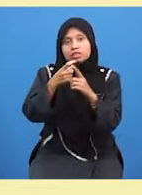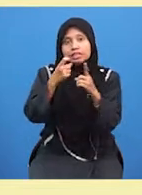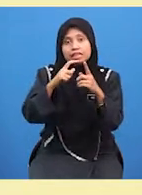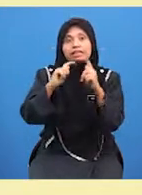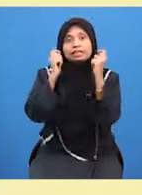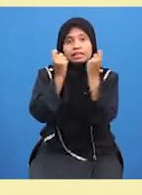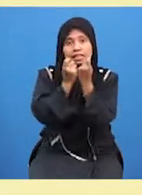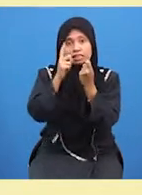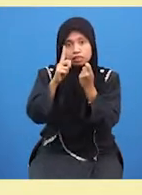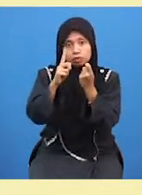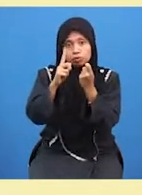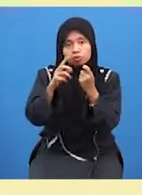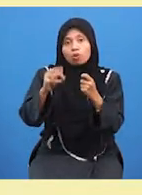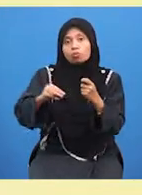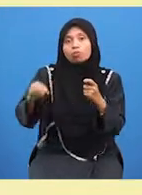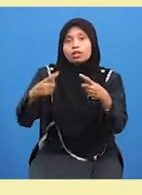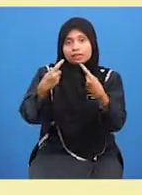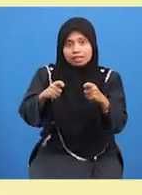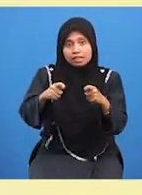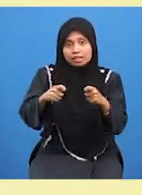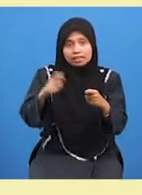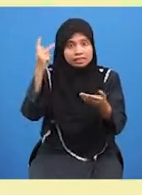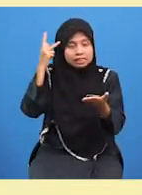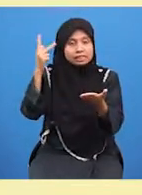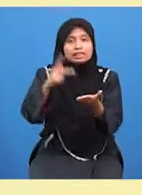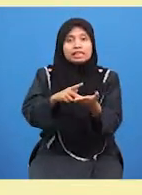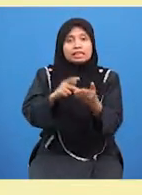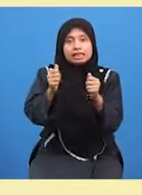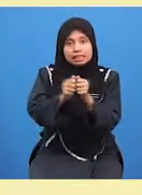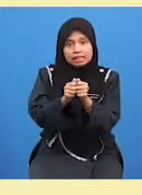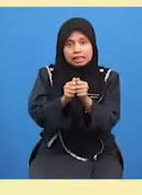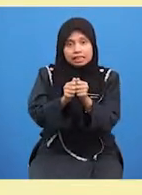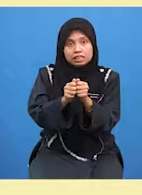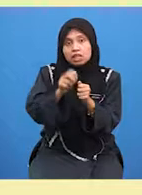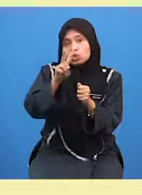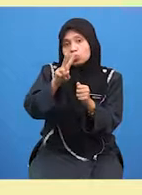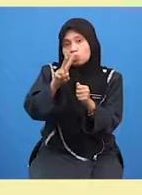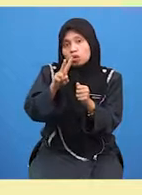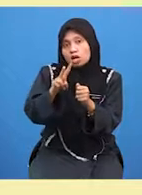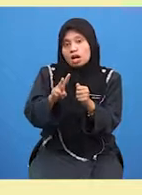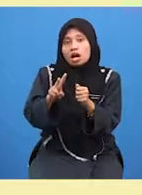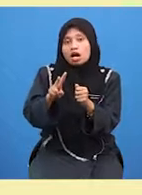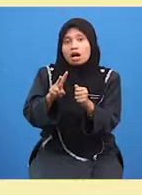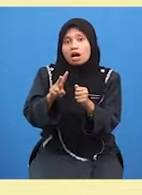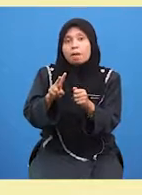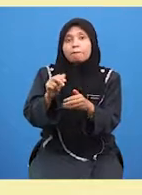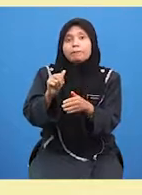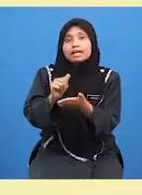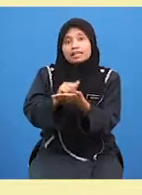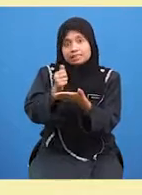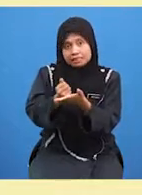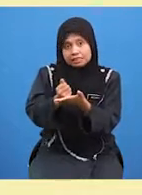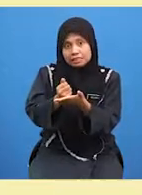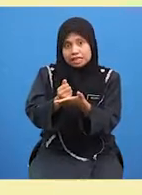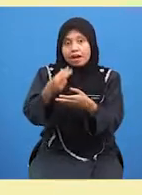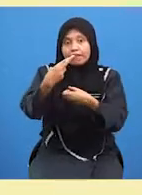1, murid telah diperkenalkan dengan 2 aplikasi teknologi, iaitu